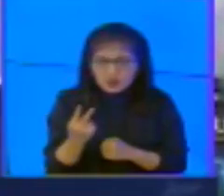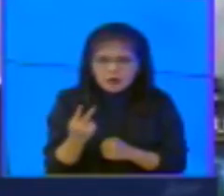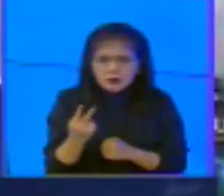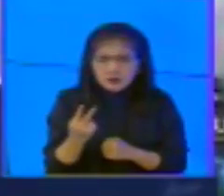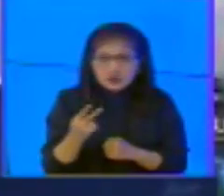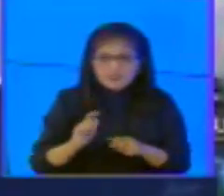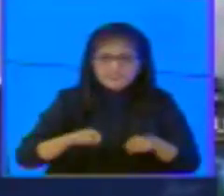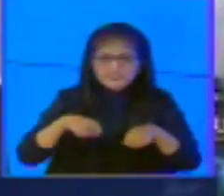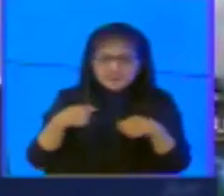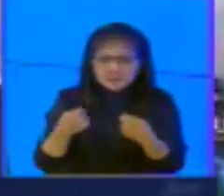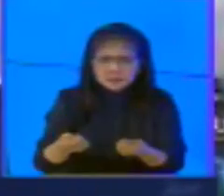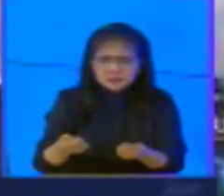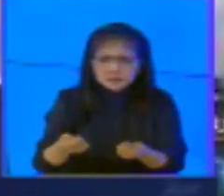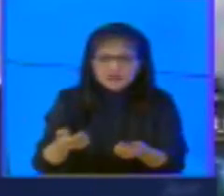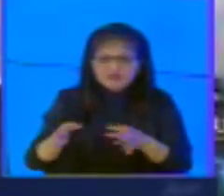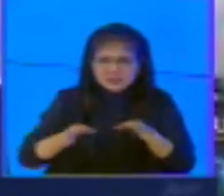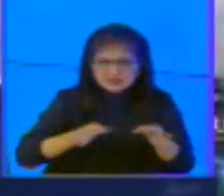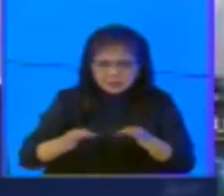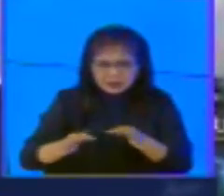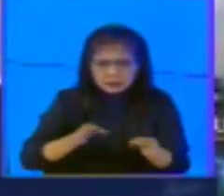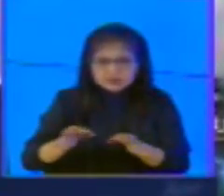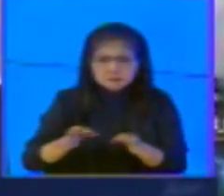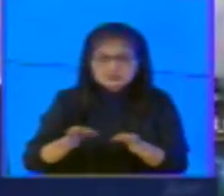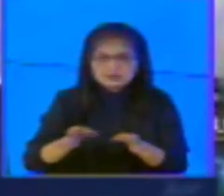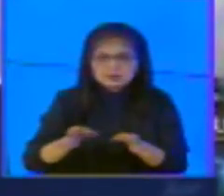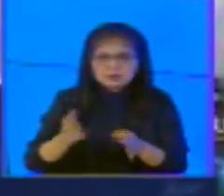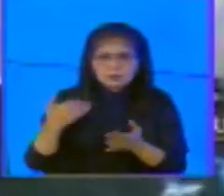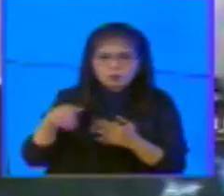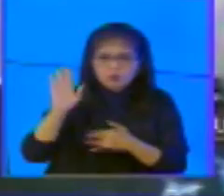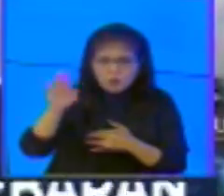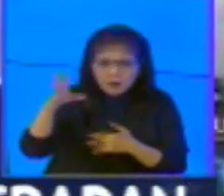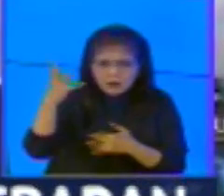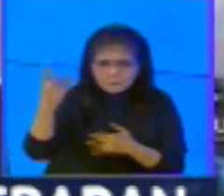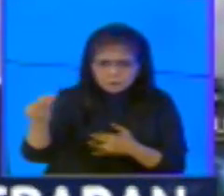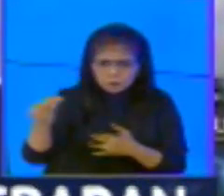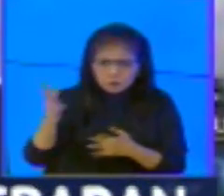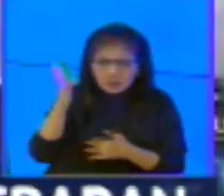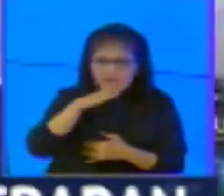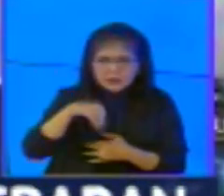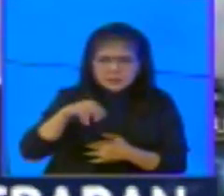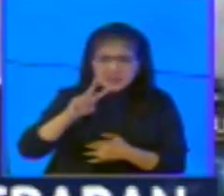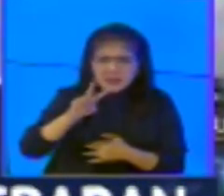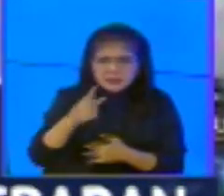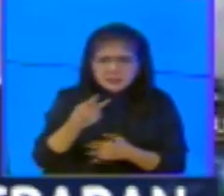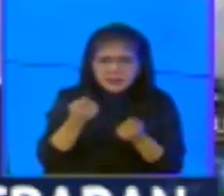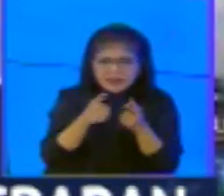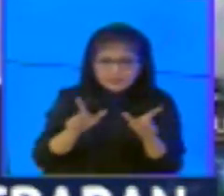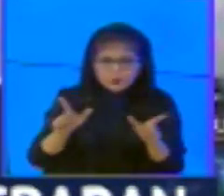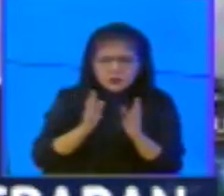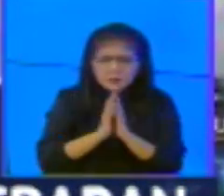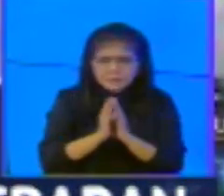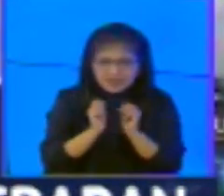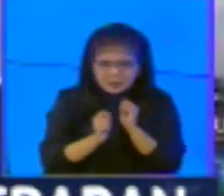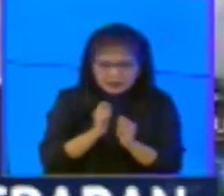memberikan fasilitas arus mudik bagi masyarakat pada hari pengganti tersebut. Kemudian